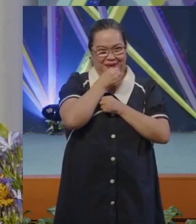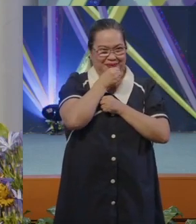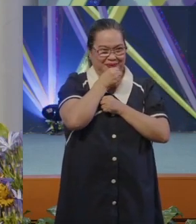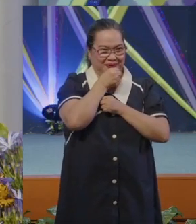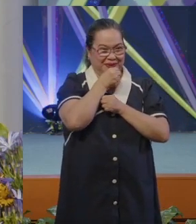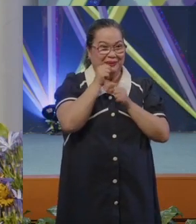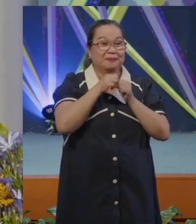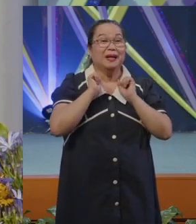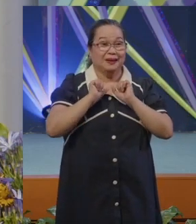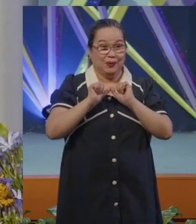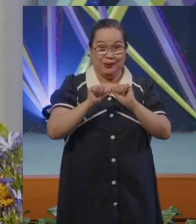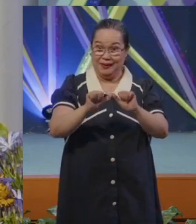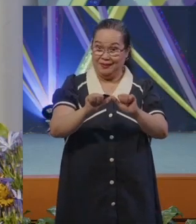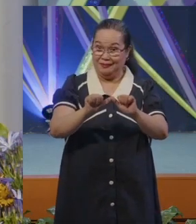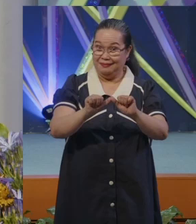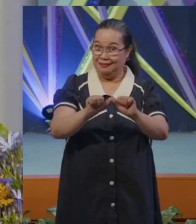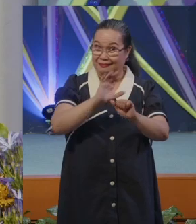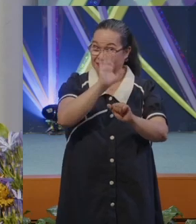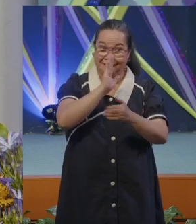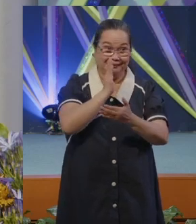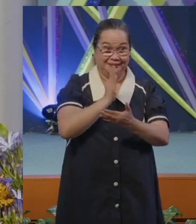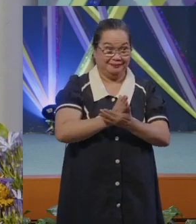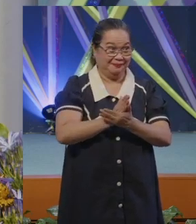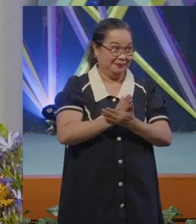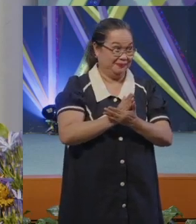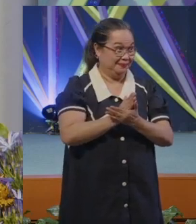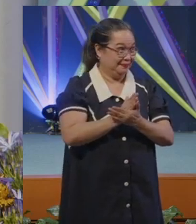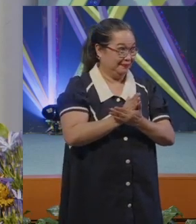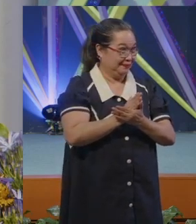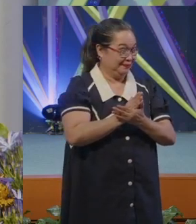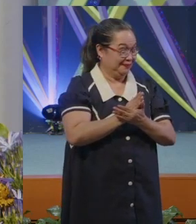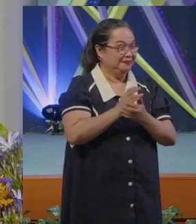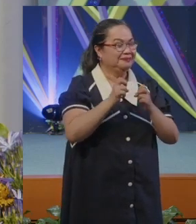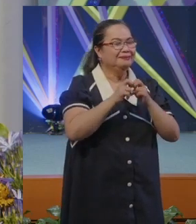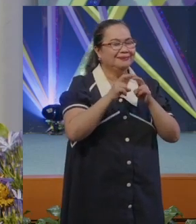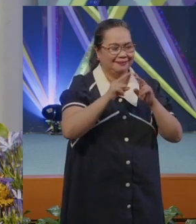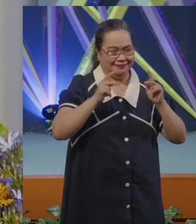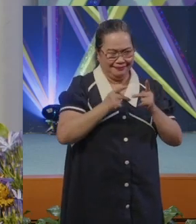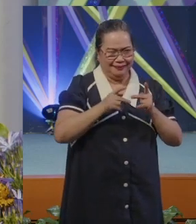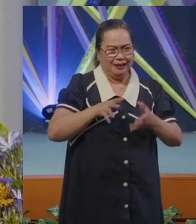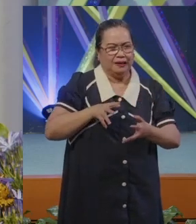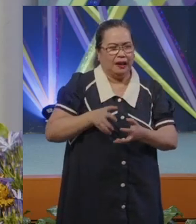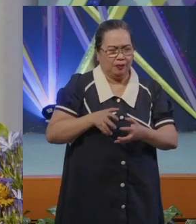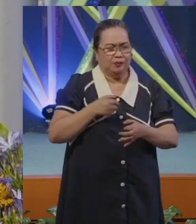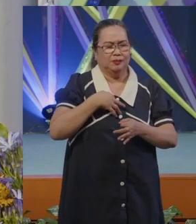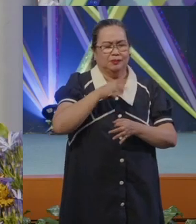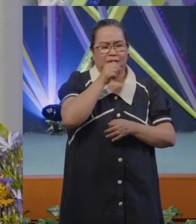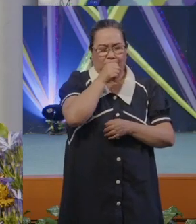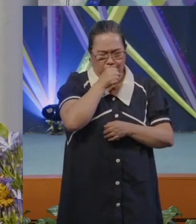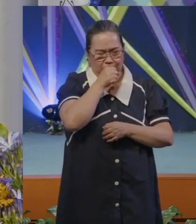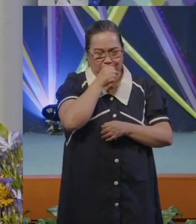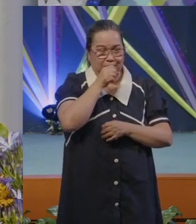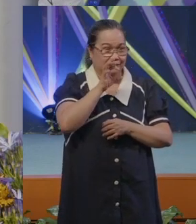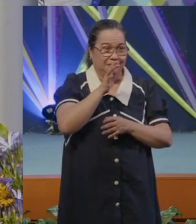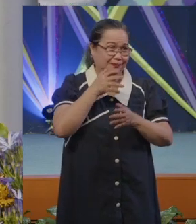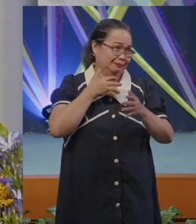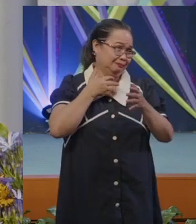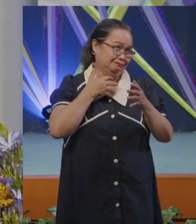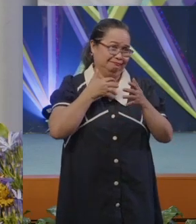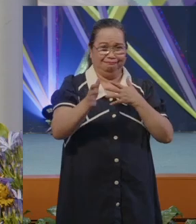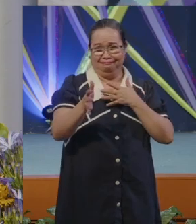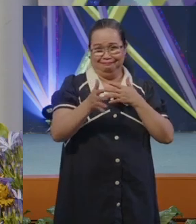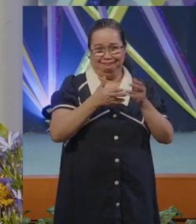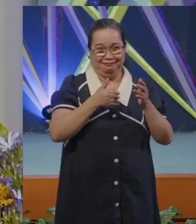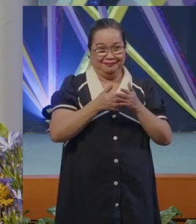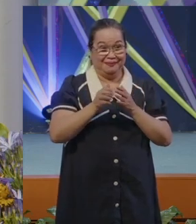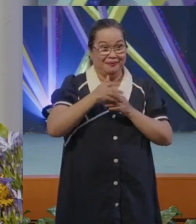Tuloy pa rin. Di ba? Kahit masakit, pinupulikat, kahit na inuubo. At ang